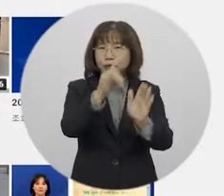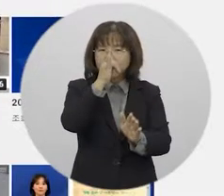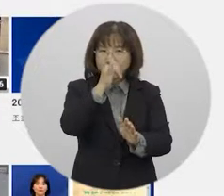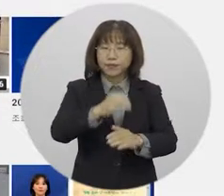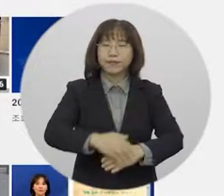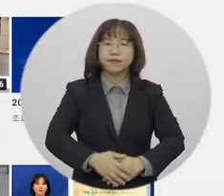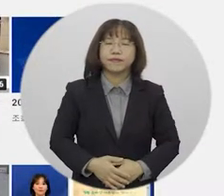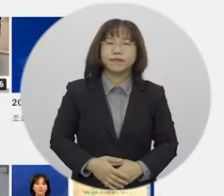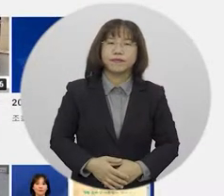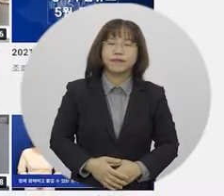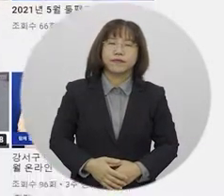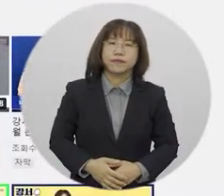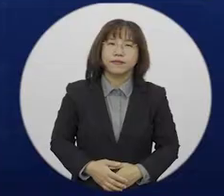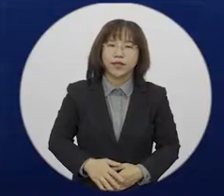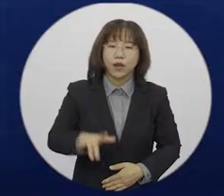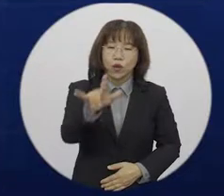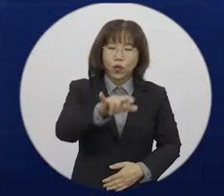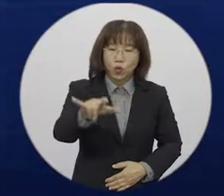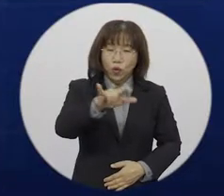있습니다.